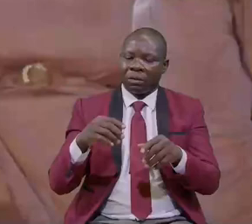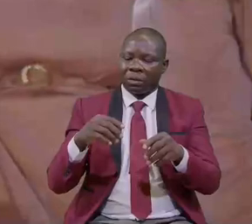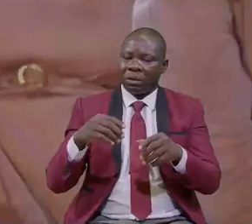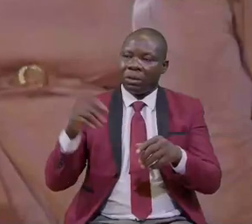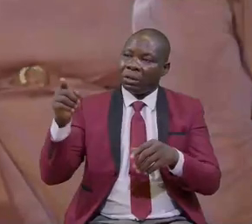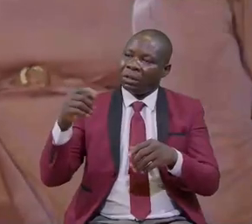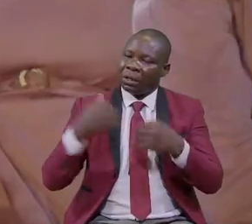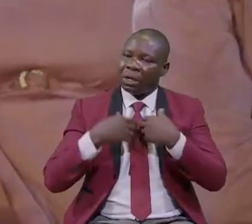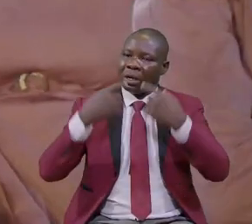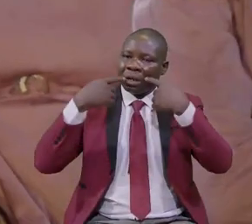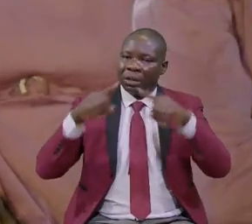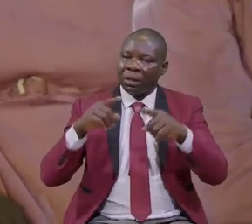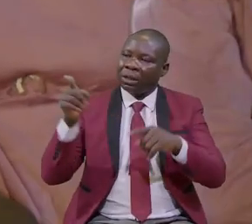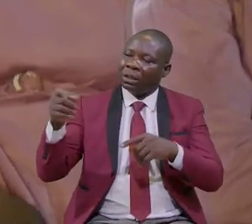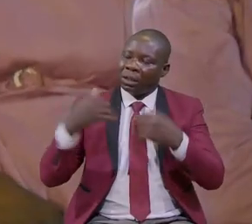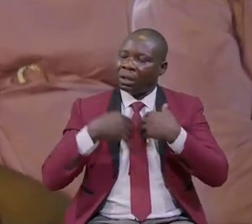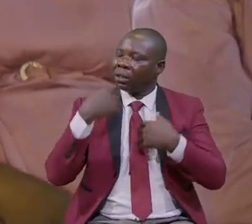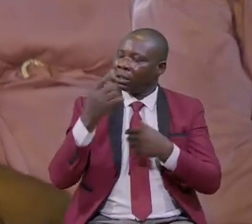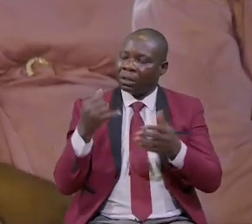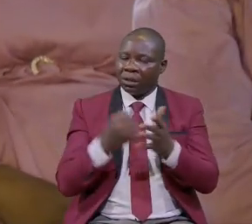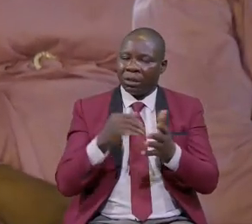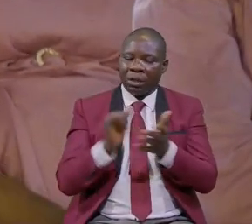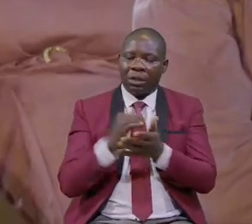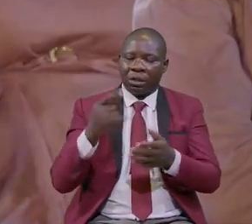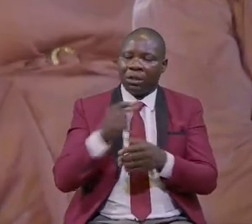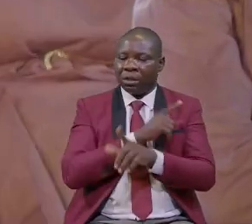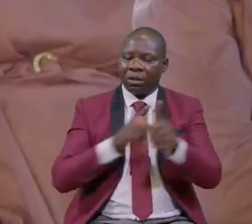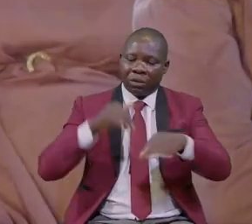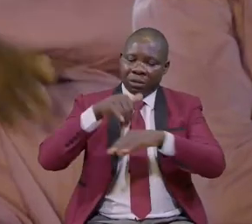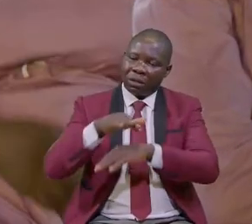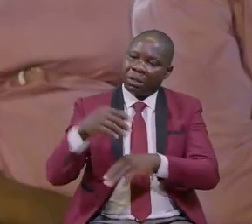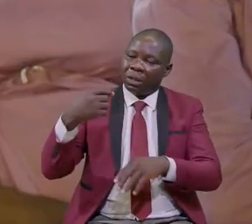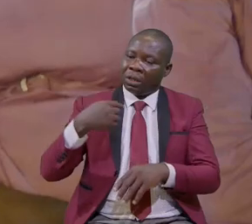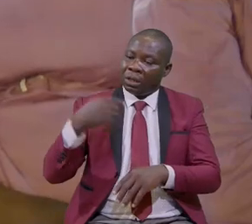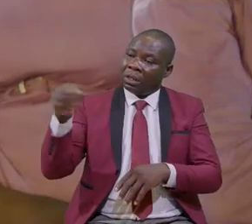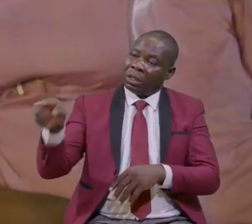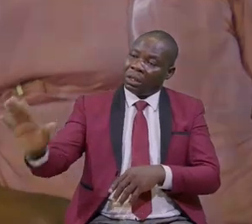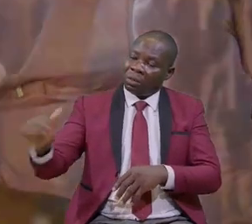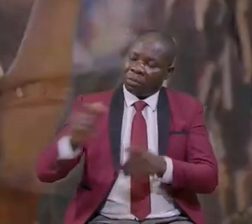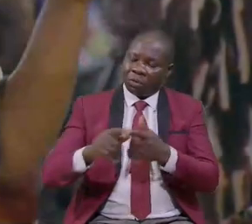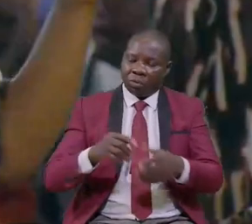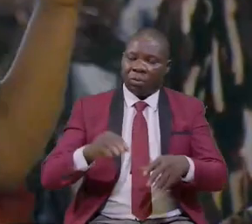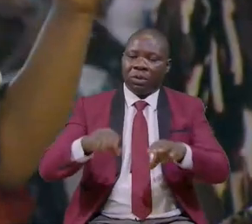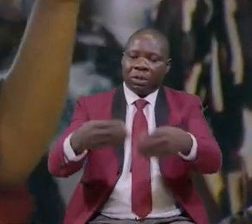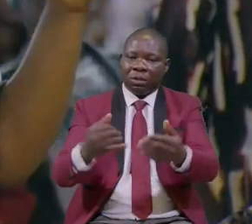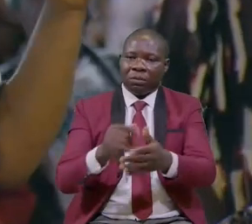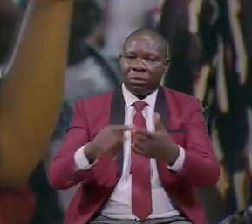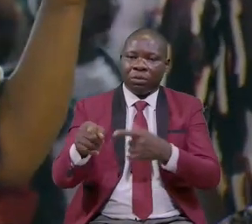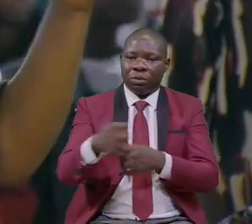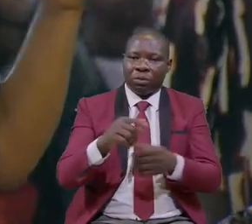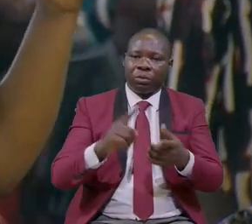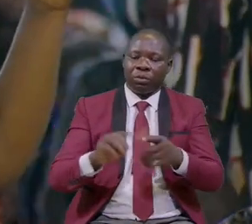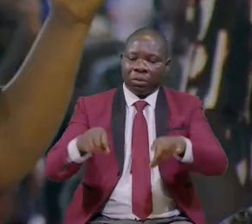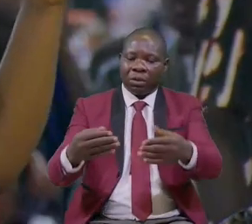selon ta déclaration. Il a dit que Dieu l'a envoyé pour te délivrer, pour